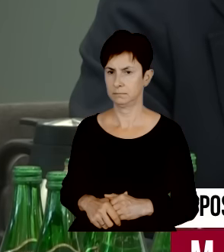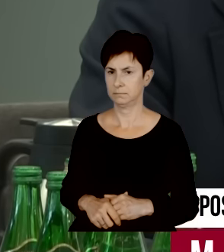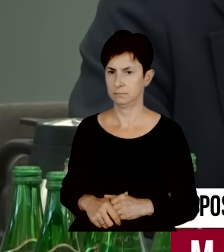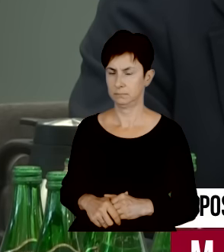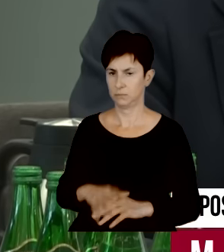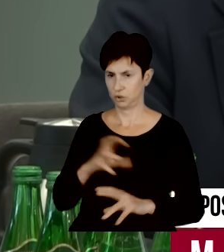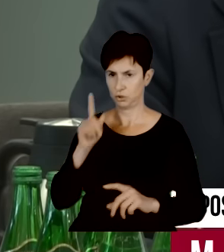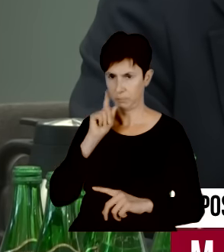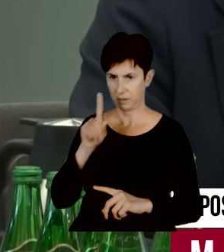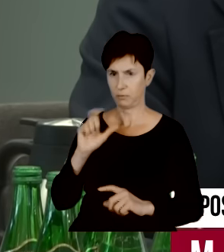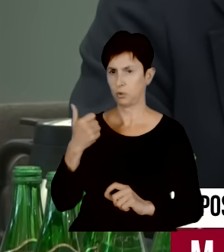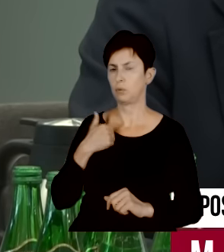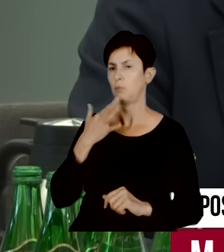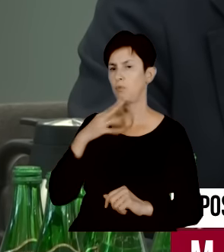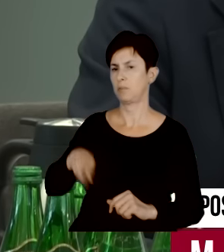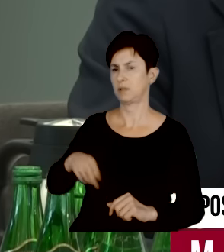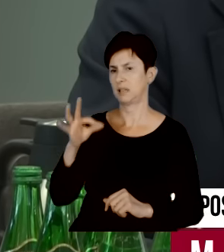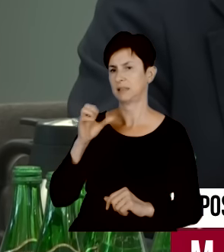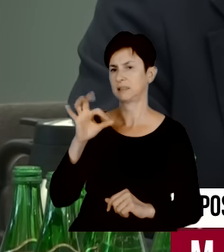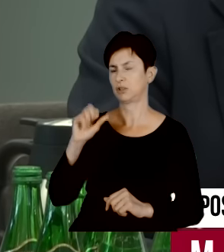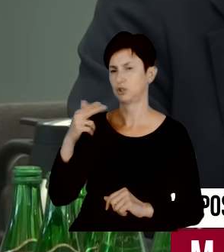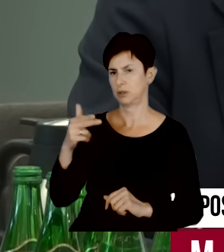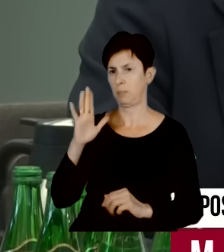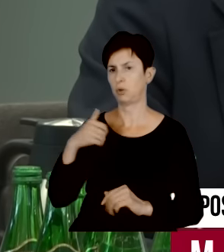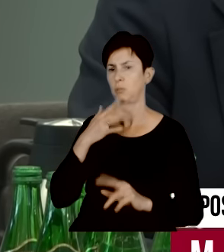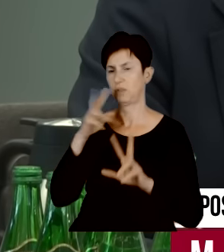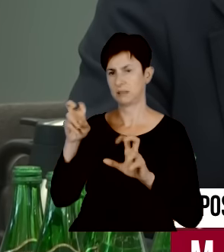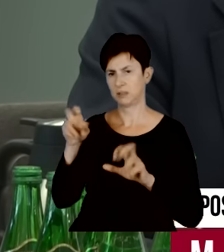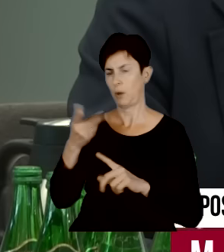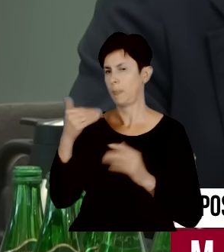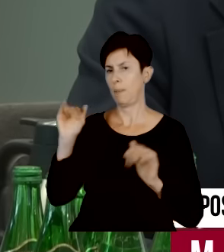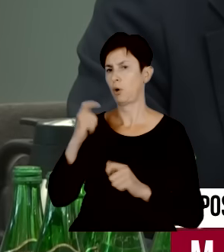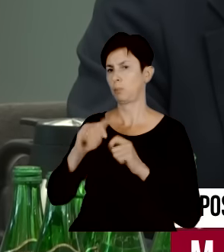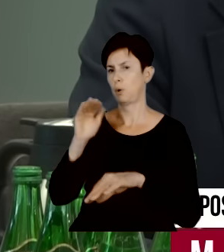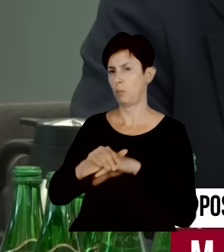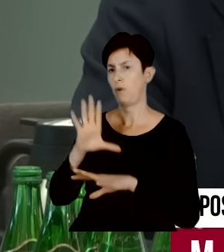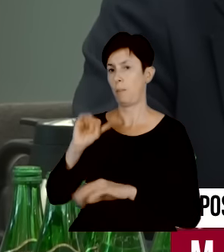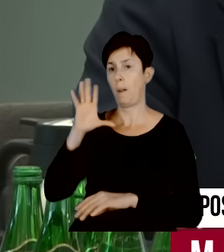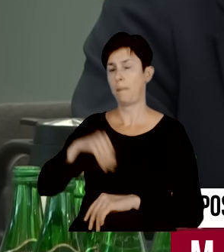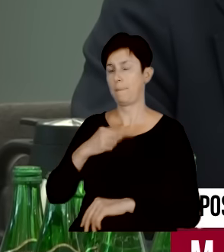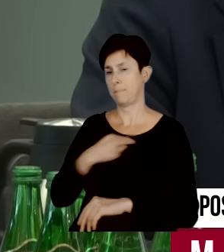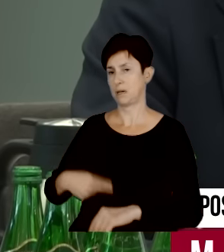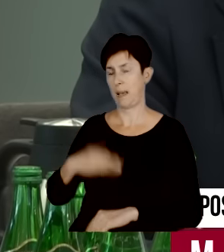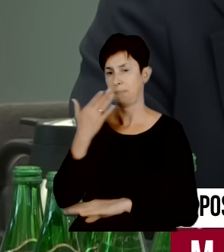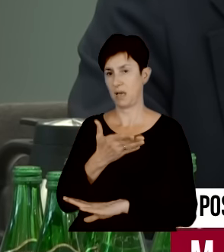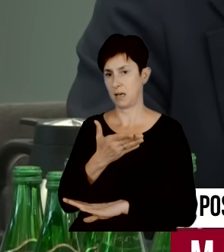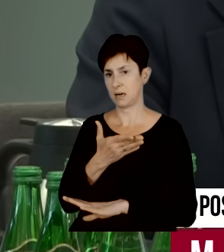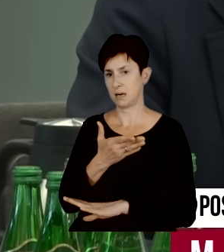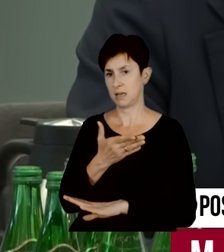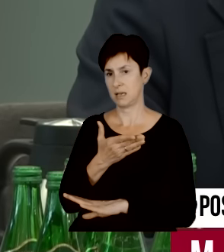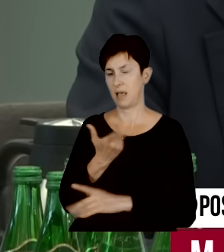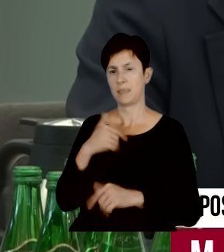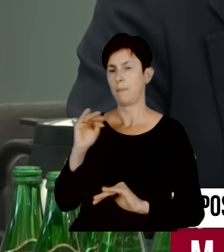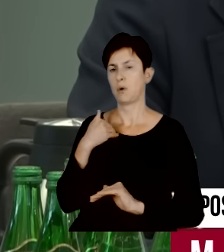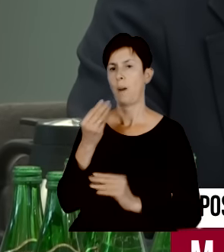Sasin i po to przytoczył ten cytat że nie mógł zawrzeć umowy ponieważ pan premier rządu nie zabezpieczył